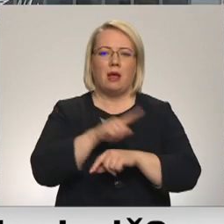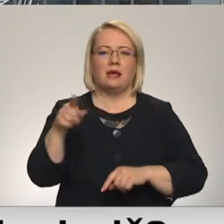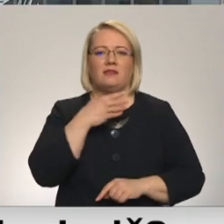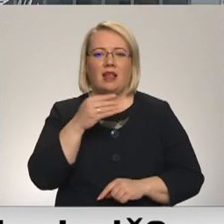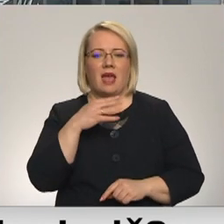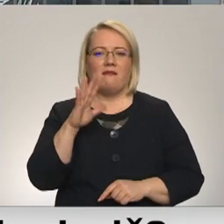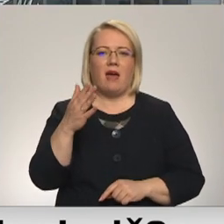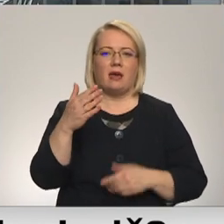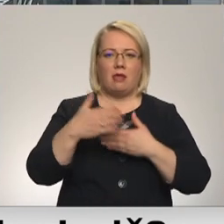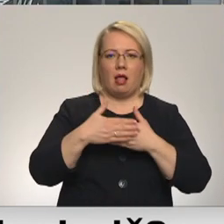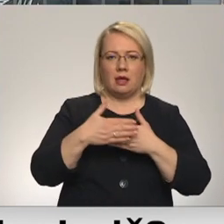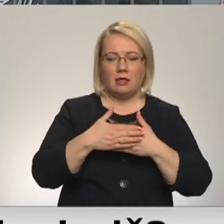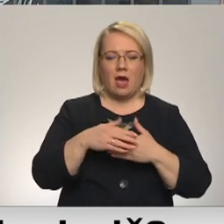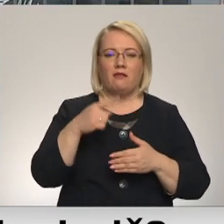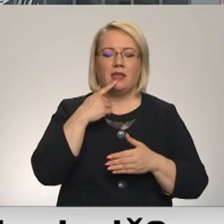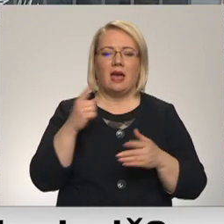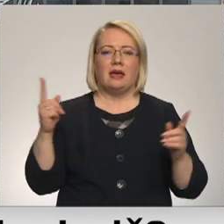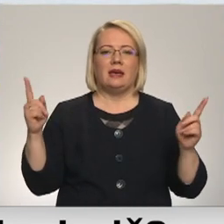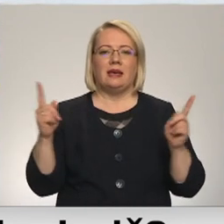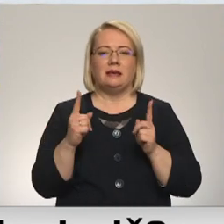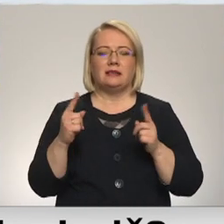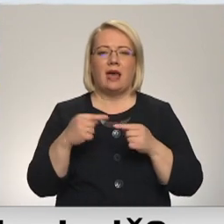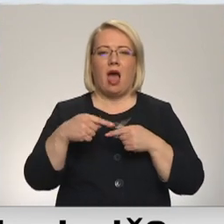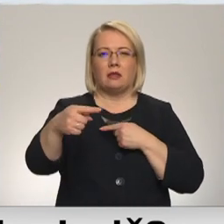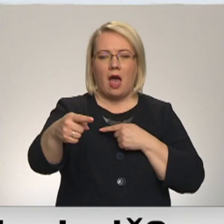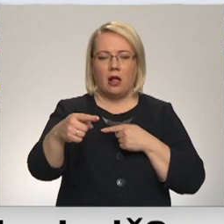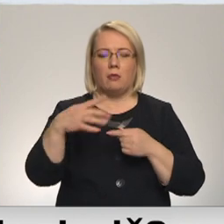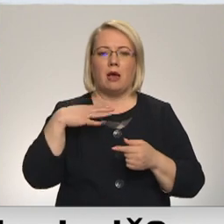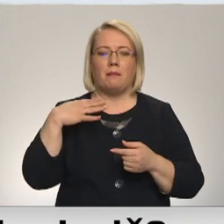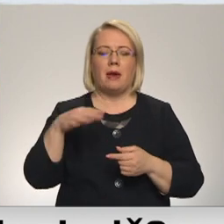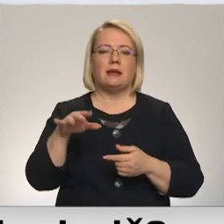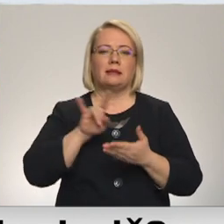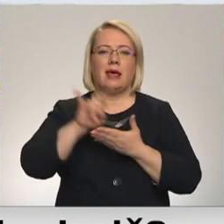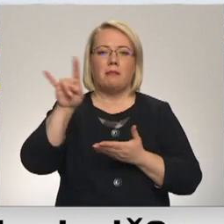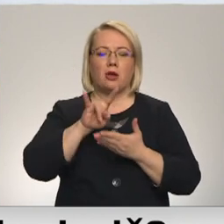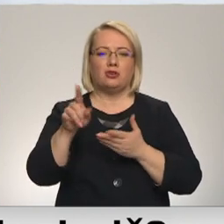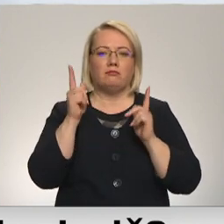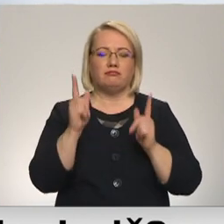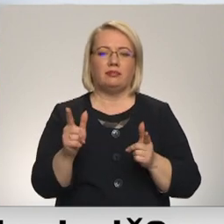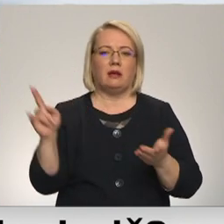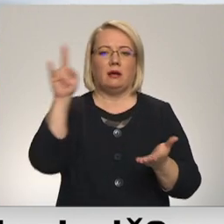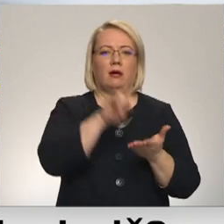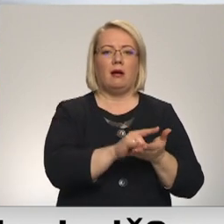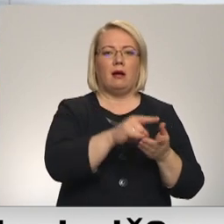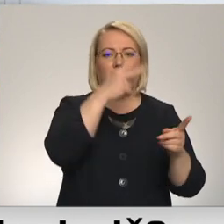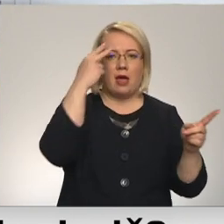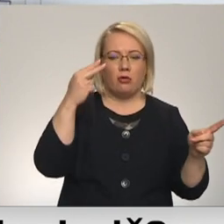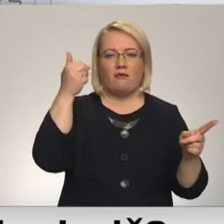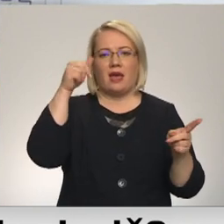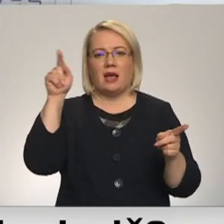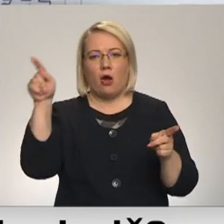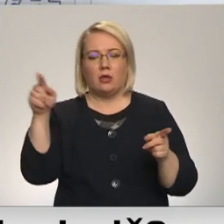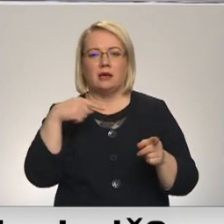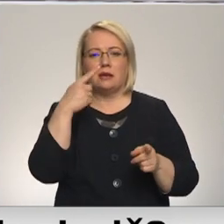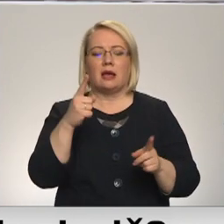Baltijas salīdzinoši mazos attālumus kā vienu no argumentiem, kāpēc lidmašīnas apkalpe izvēlas lidot uz Lietuvu vai Igauniju, min arī satiksmes